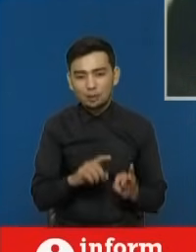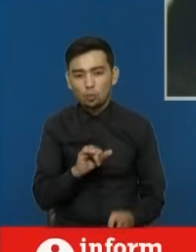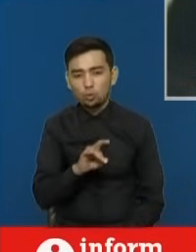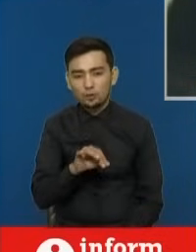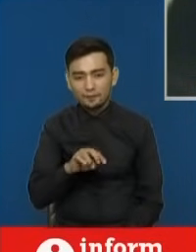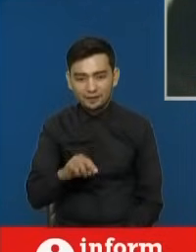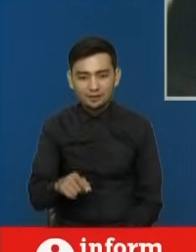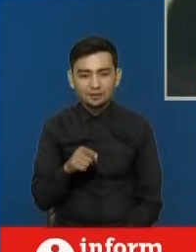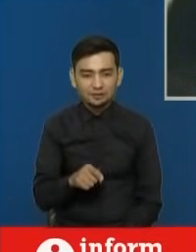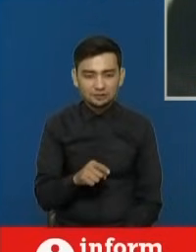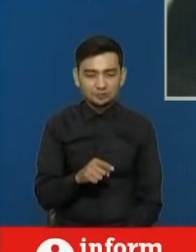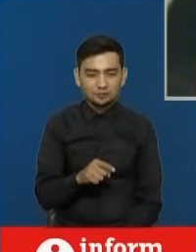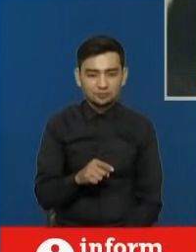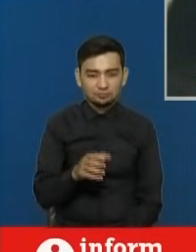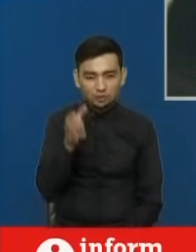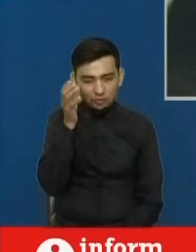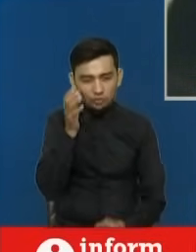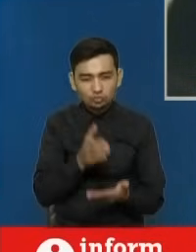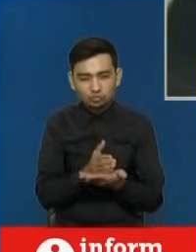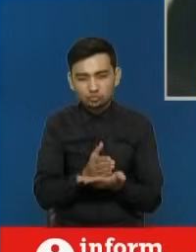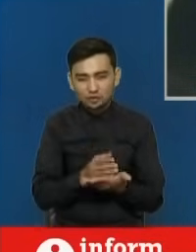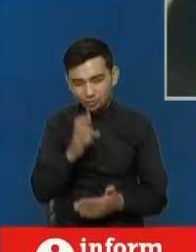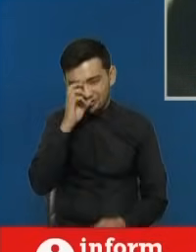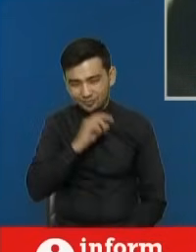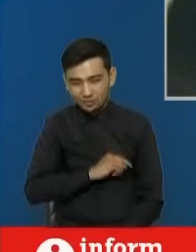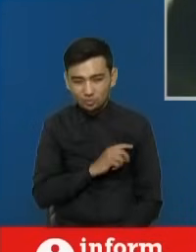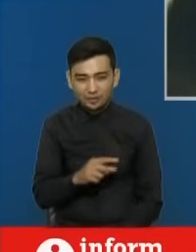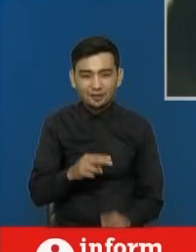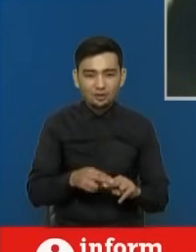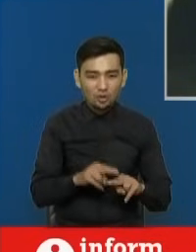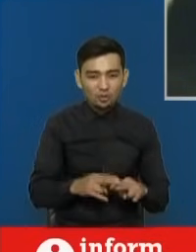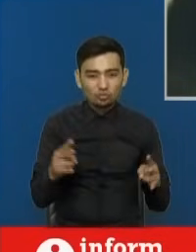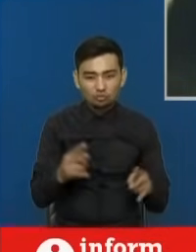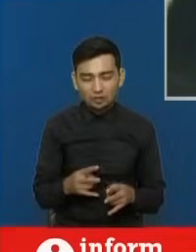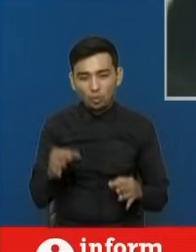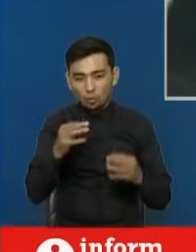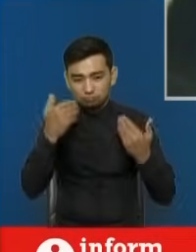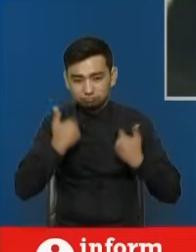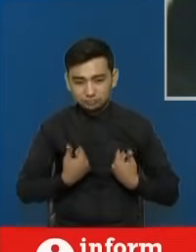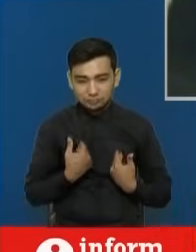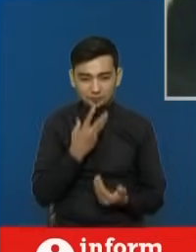это уровень политических служащих, которые должны эти данные свои